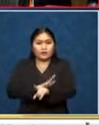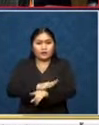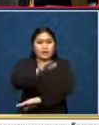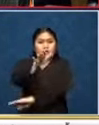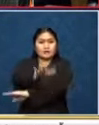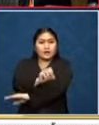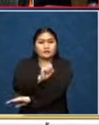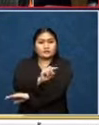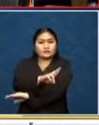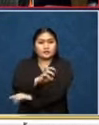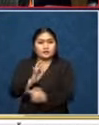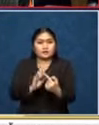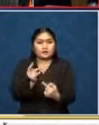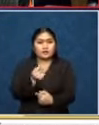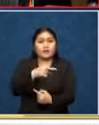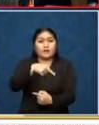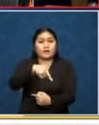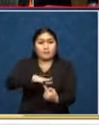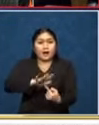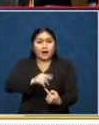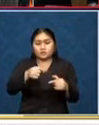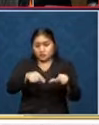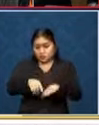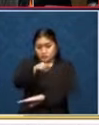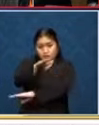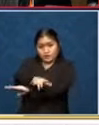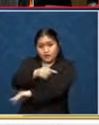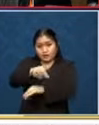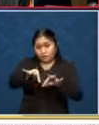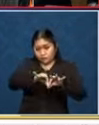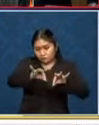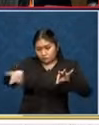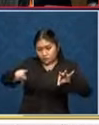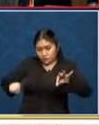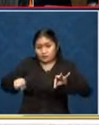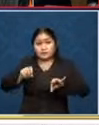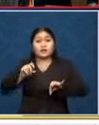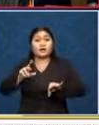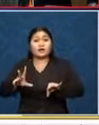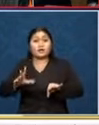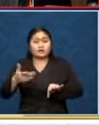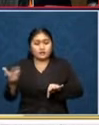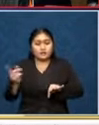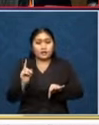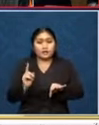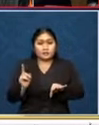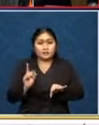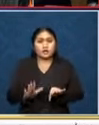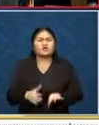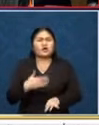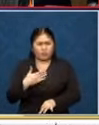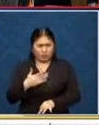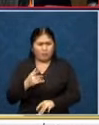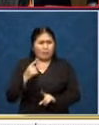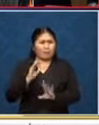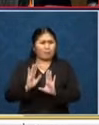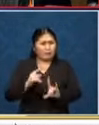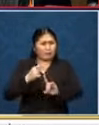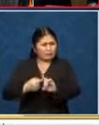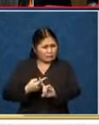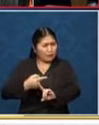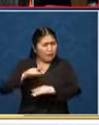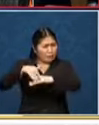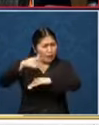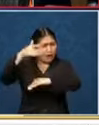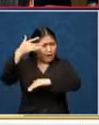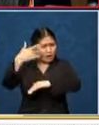สีเทพาจนถึงแยกสีราซานนี่ก็ผ่านมา 1เดือนกว่าแล้วที่ผมได้พูดในสภาแห่งนี้จนถึงตอนนี้ผมยัง